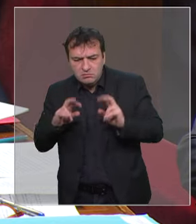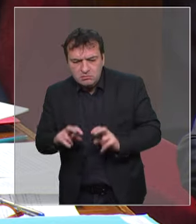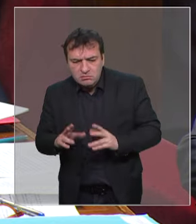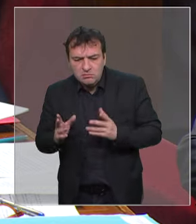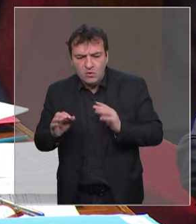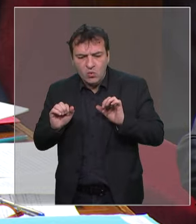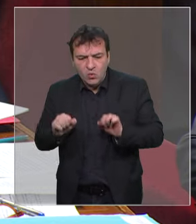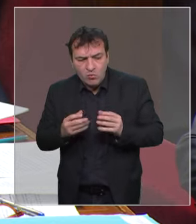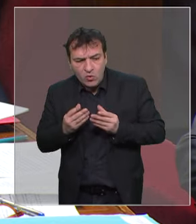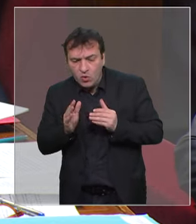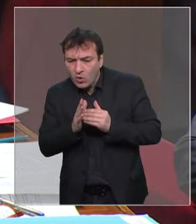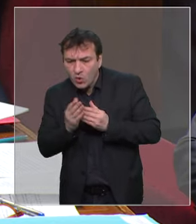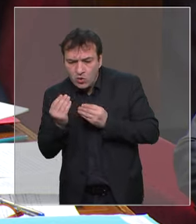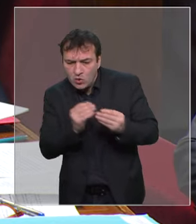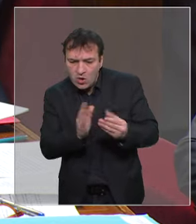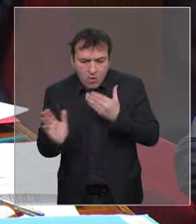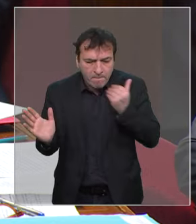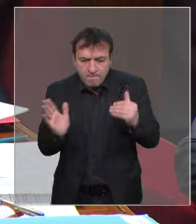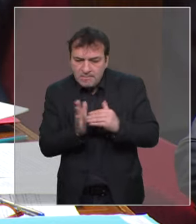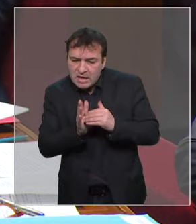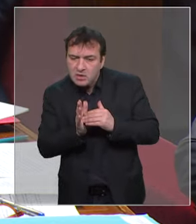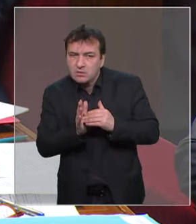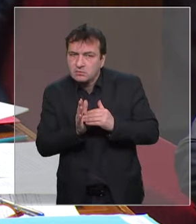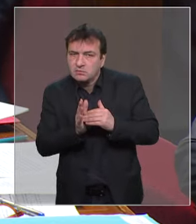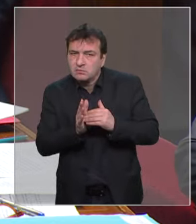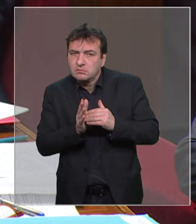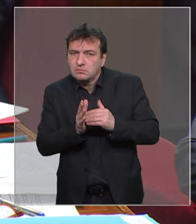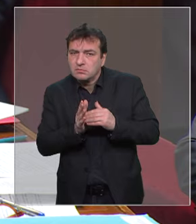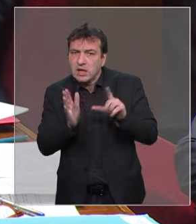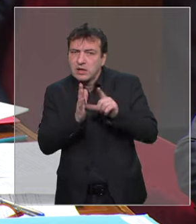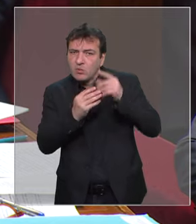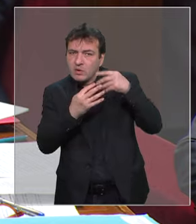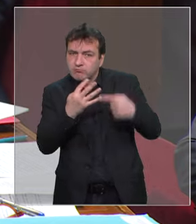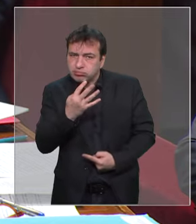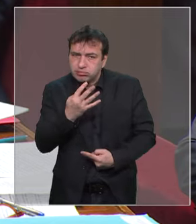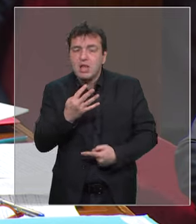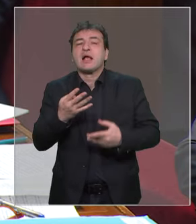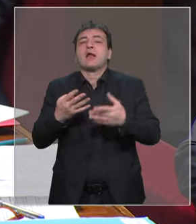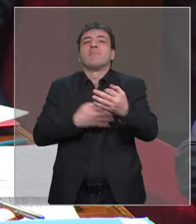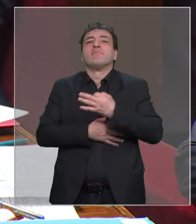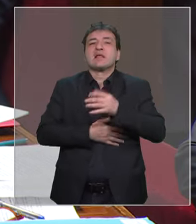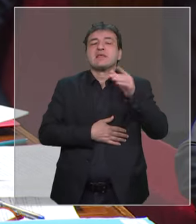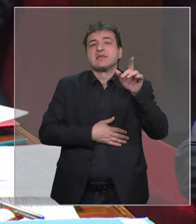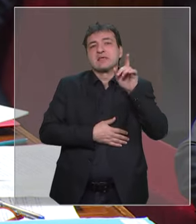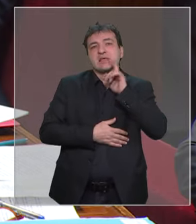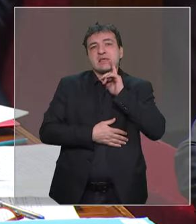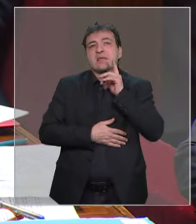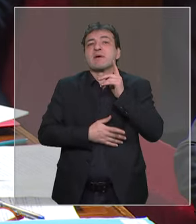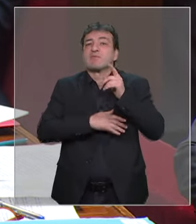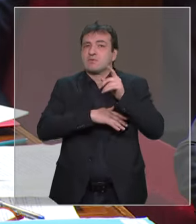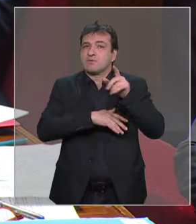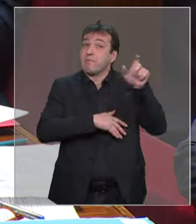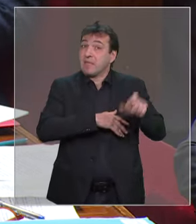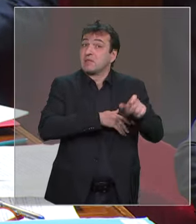des améliorations peuvent encore être apportées à notre dispositif. Alors vous le dites, la mère de ce terroriste avait signalé